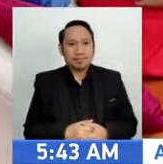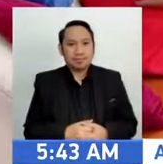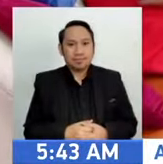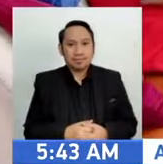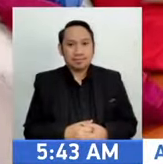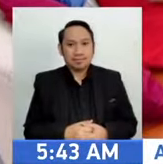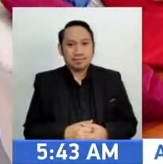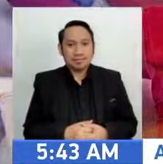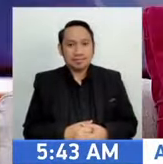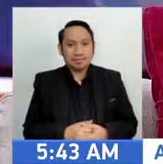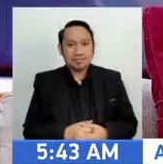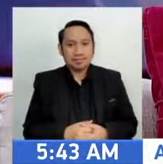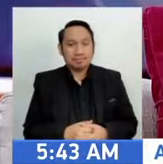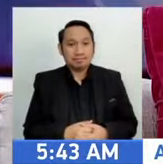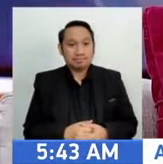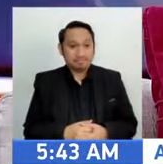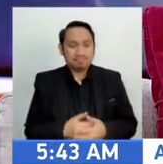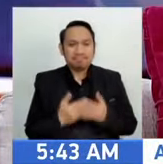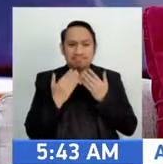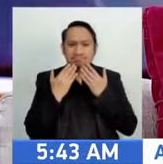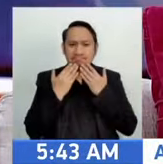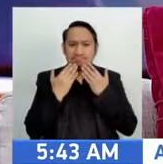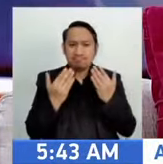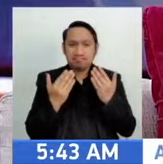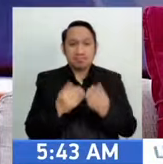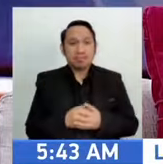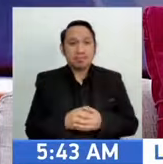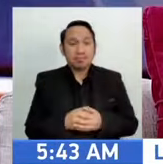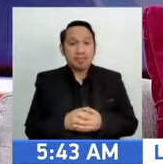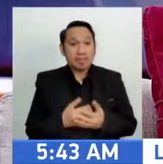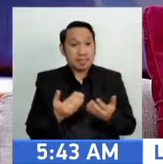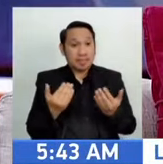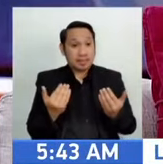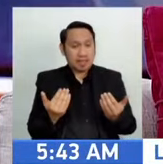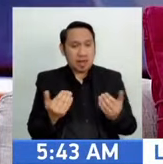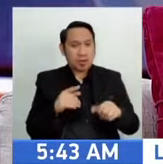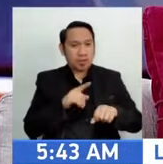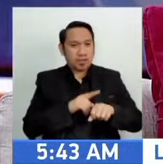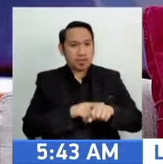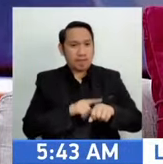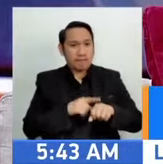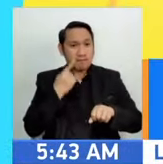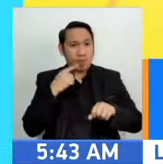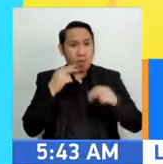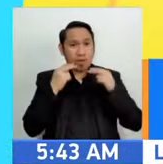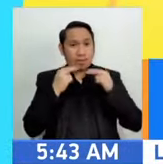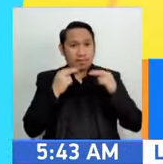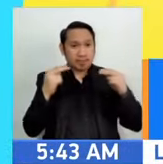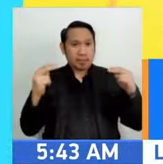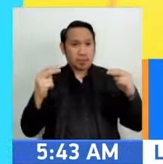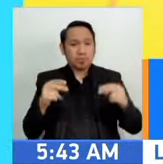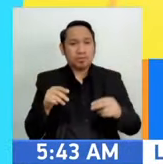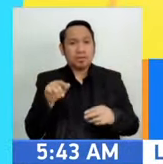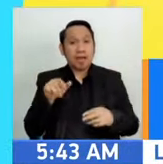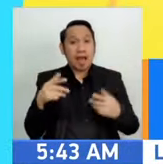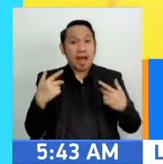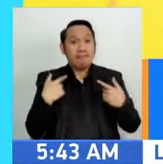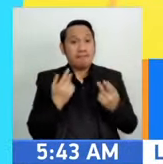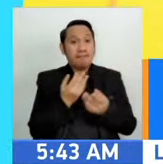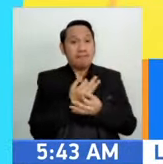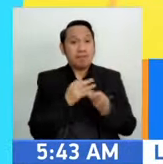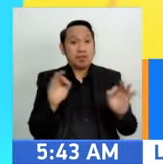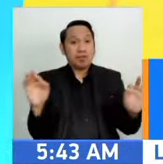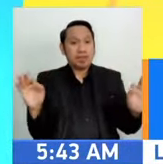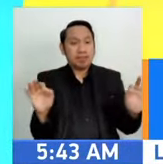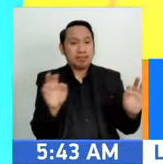Salamat, Anjo. Samantala, ngayon pong araw ng kagitingan, may libreng sakay ang MRT3 at LRT2. Lahat po